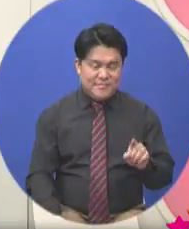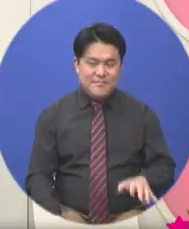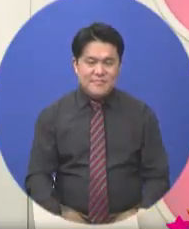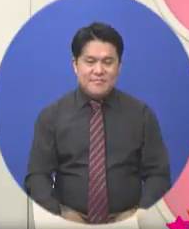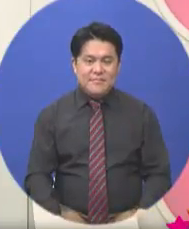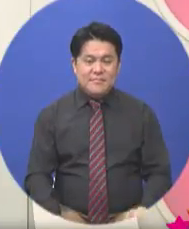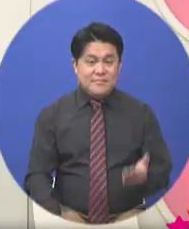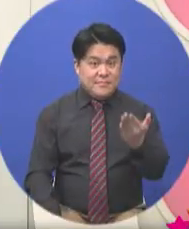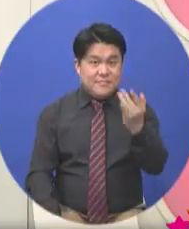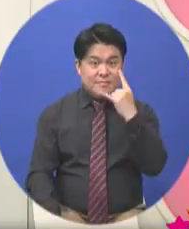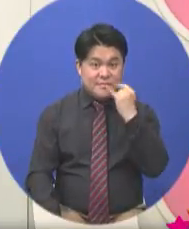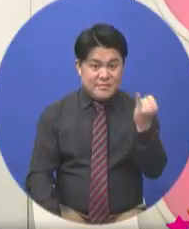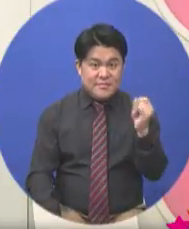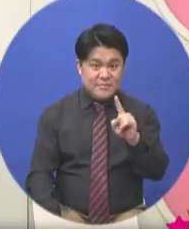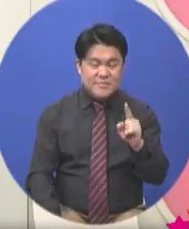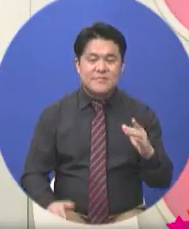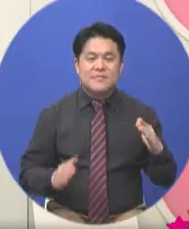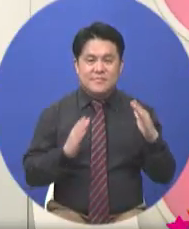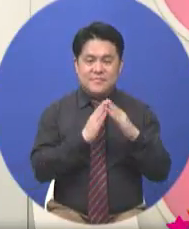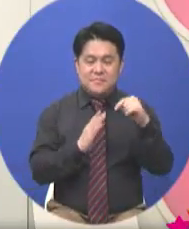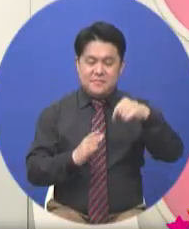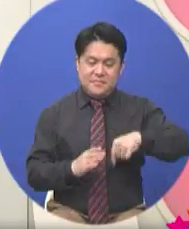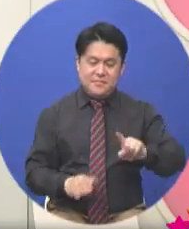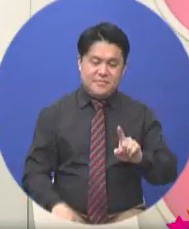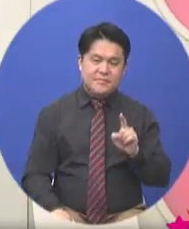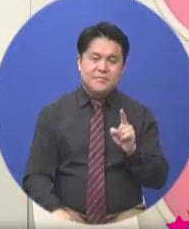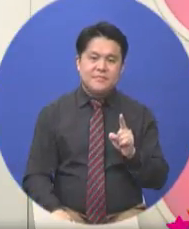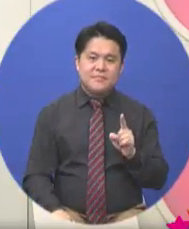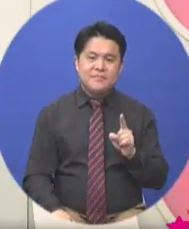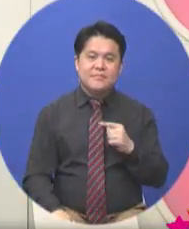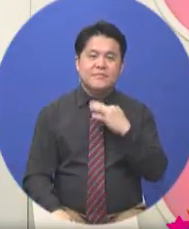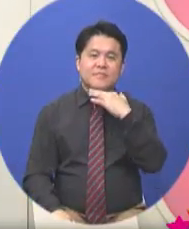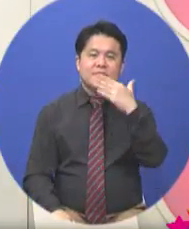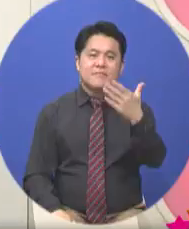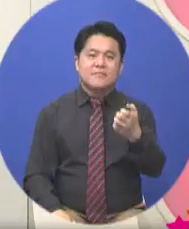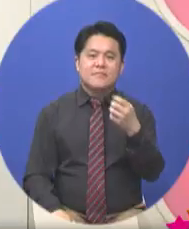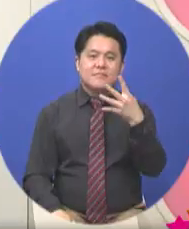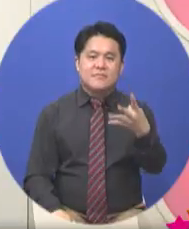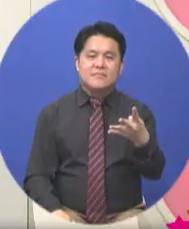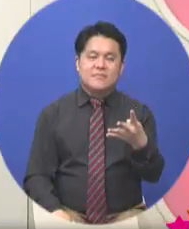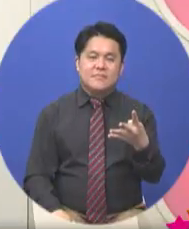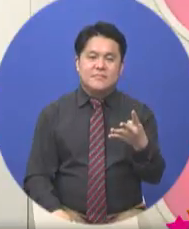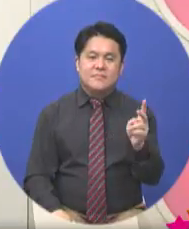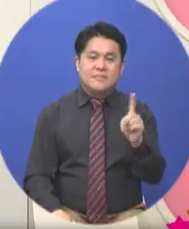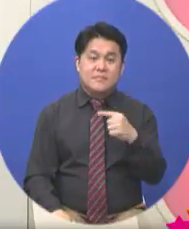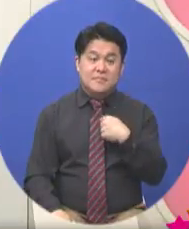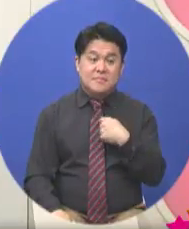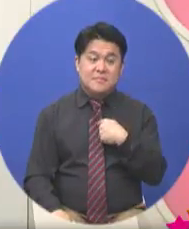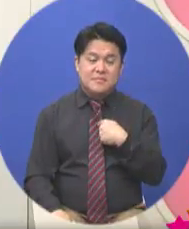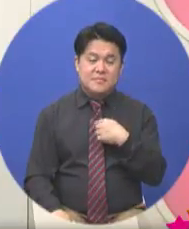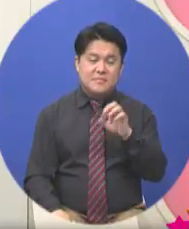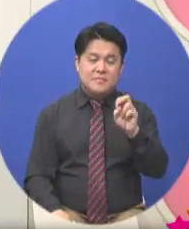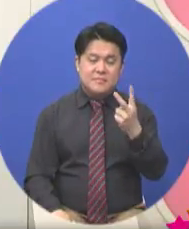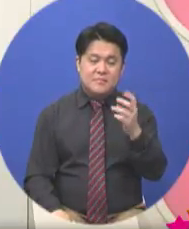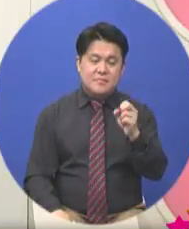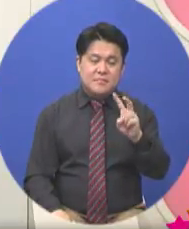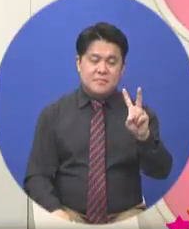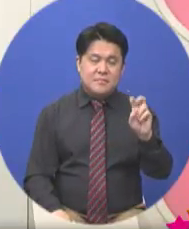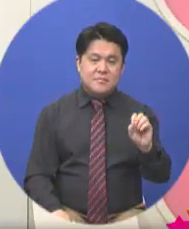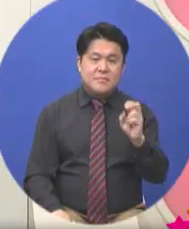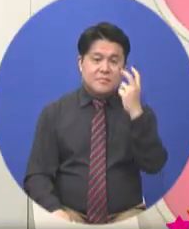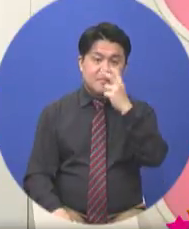저희 어머님이 네. 집에서 저 94세잖아요. 근데 아까 요양보호사 말씀하셨는데